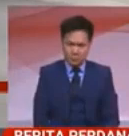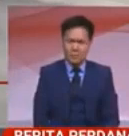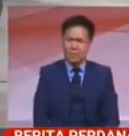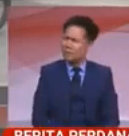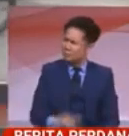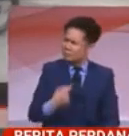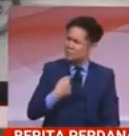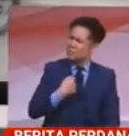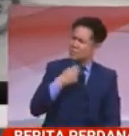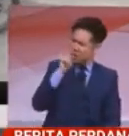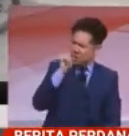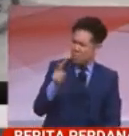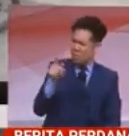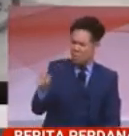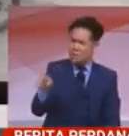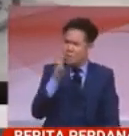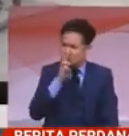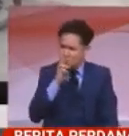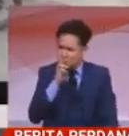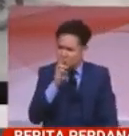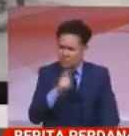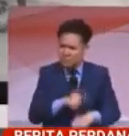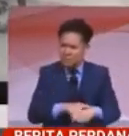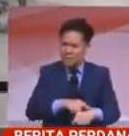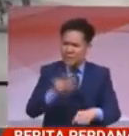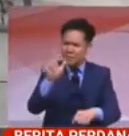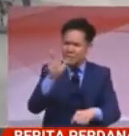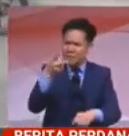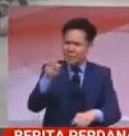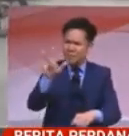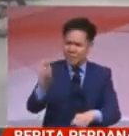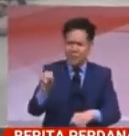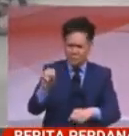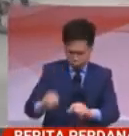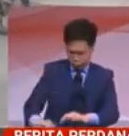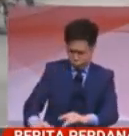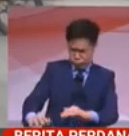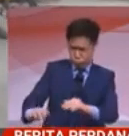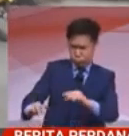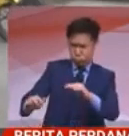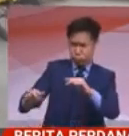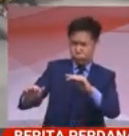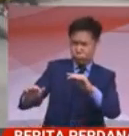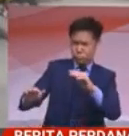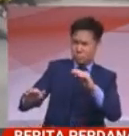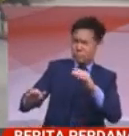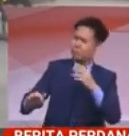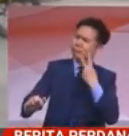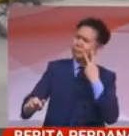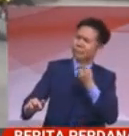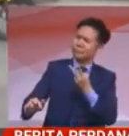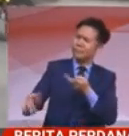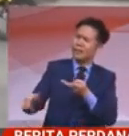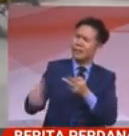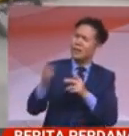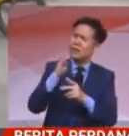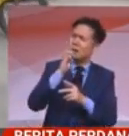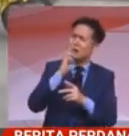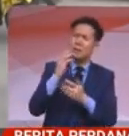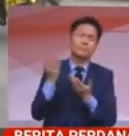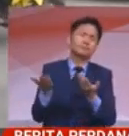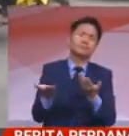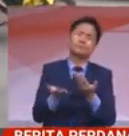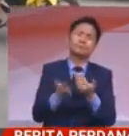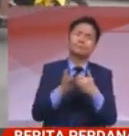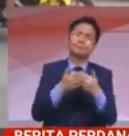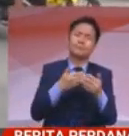Saya tengok air itu ada di depan rumah saya pukul 3:30, lebih kurang 3:30. Saya tahu, biasa sajalah, tak payah saya nak simpan kereta lah,